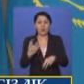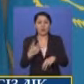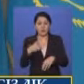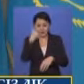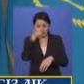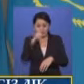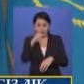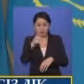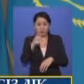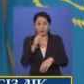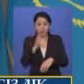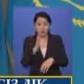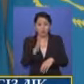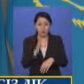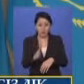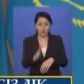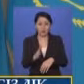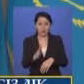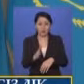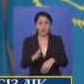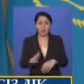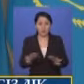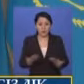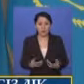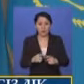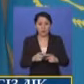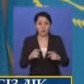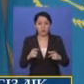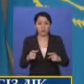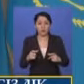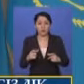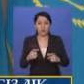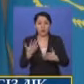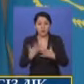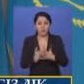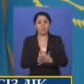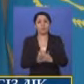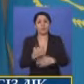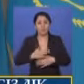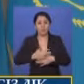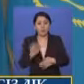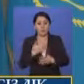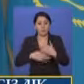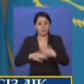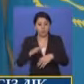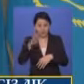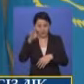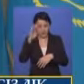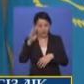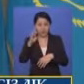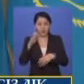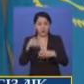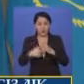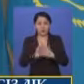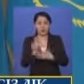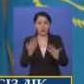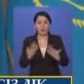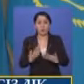қадам басып отырмыз. Бұл жұртымыз үшін мерейлі белес, зор қуаныш. Еліміздің жаңа дәуірі,